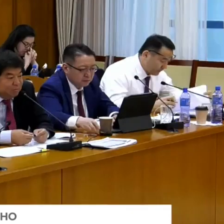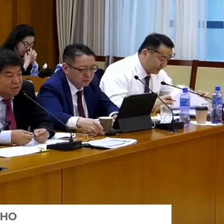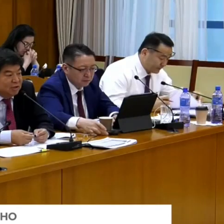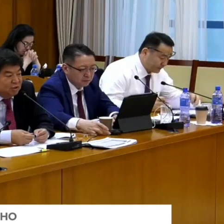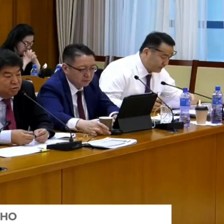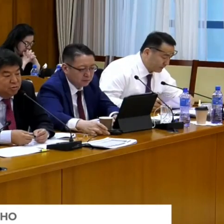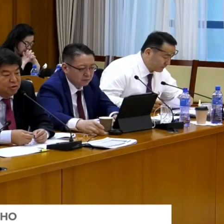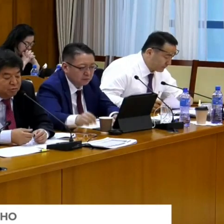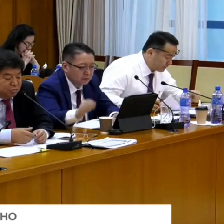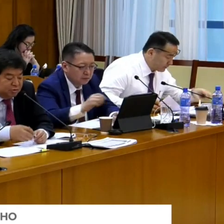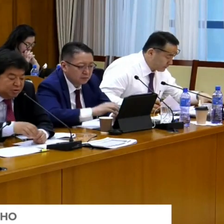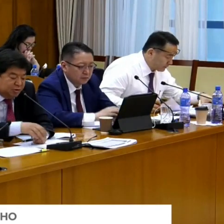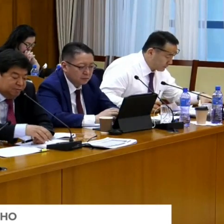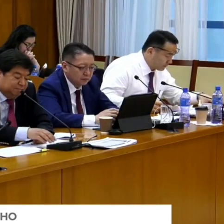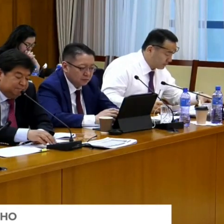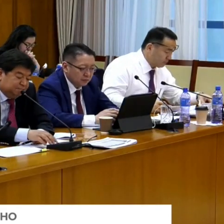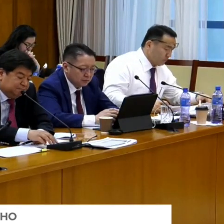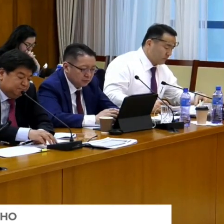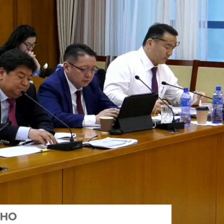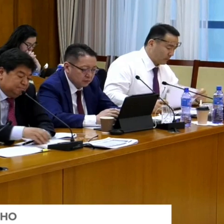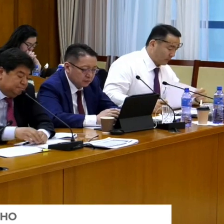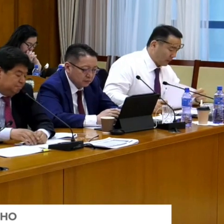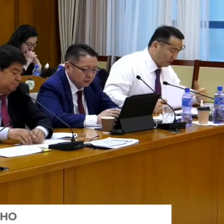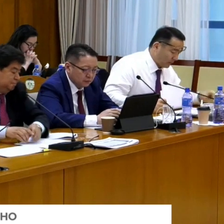төлөөлөгч өгсөн ярилцлагаас үзүүлье.